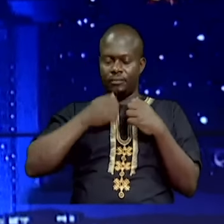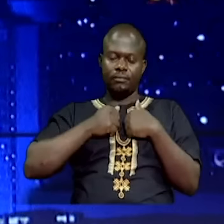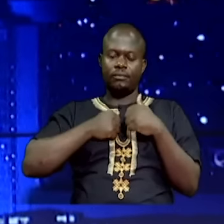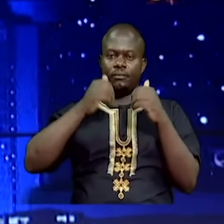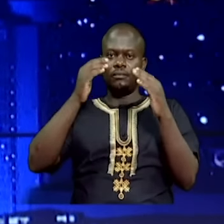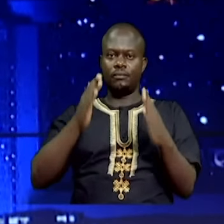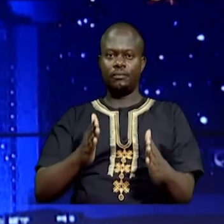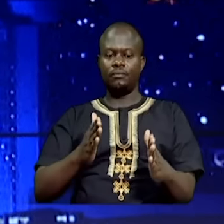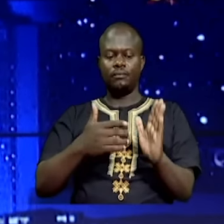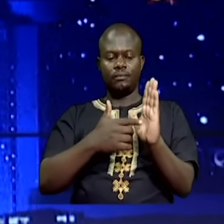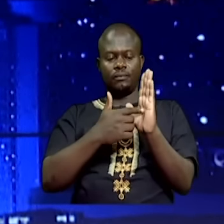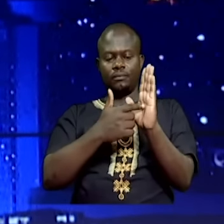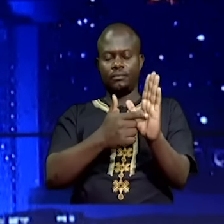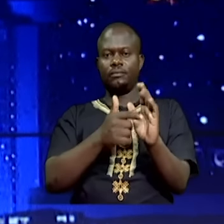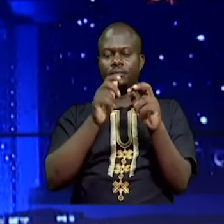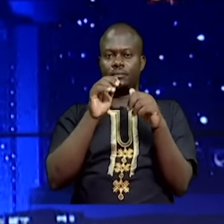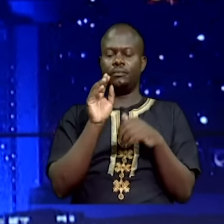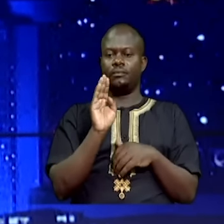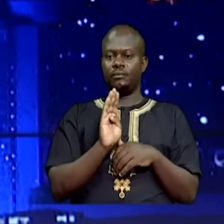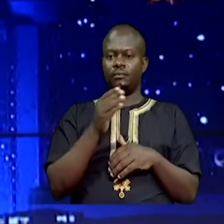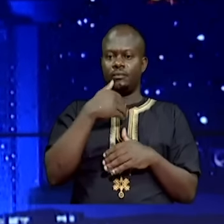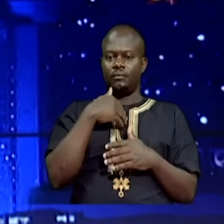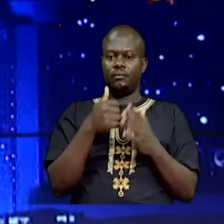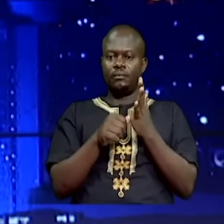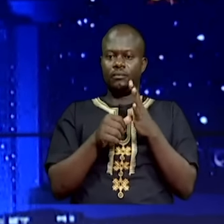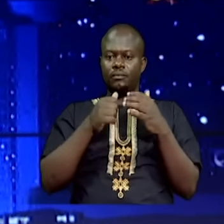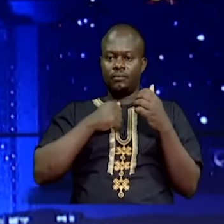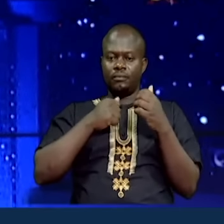Rwanda hagaragajwe ko u Burundi